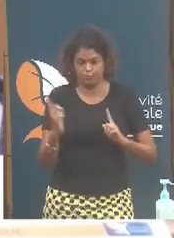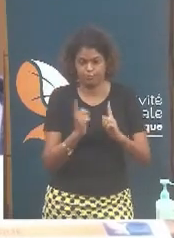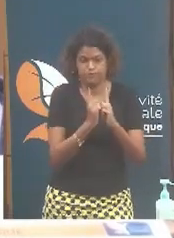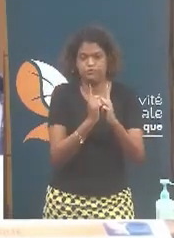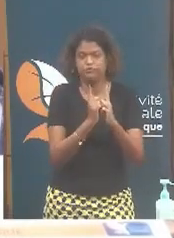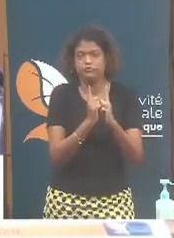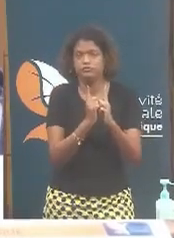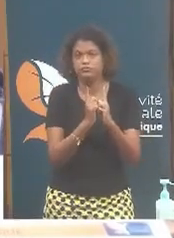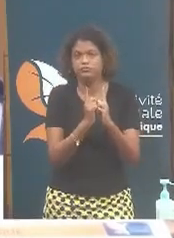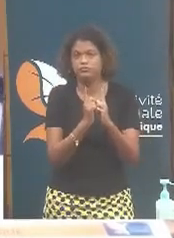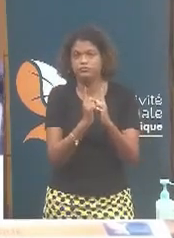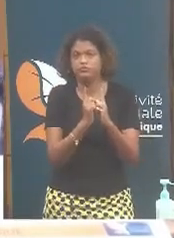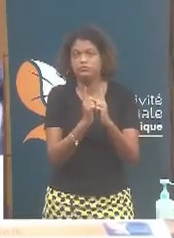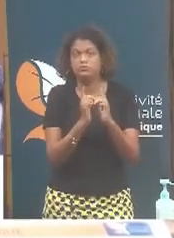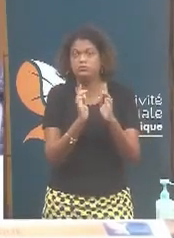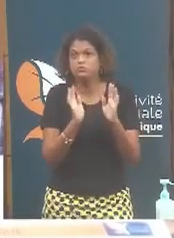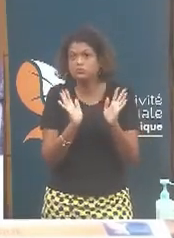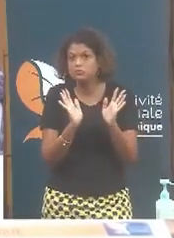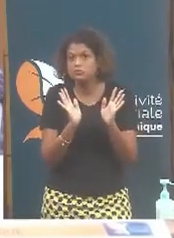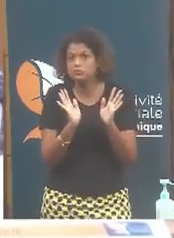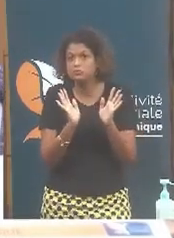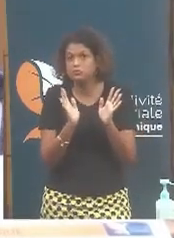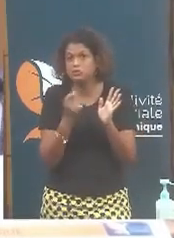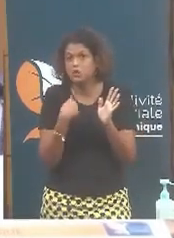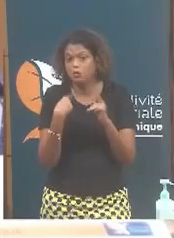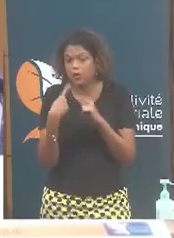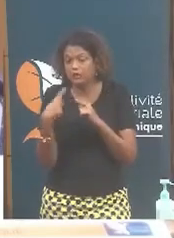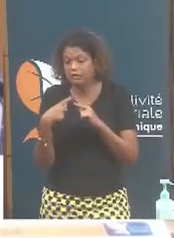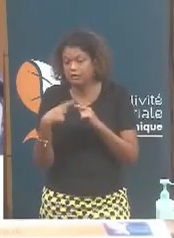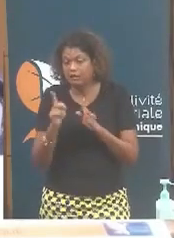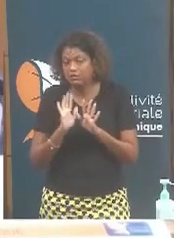ce que, en tout cas, je ne vais pas donner de détails,